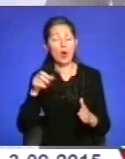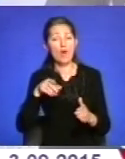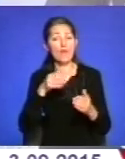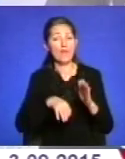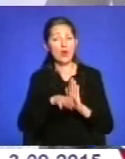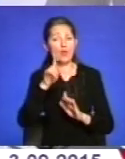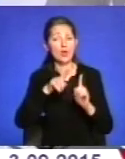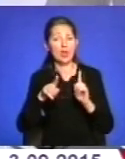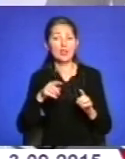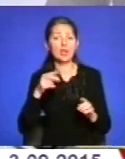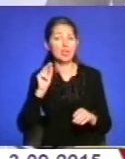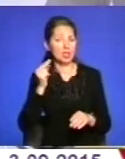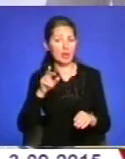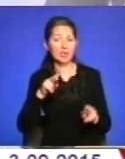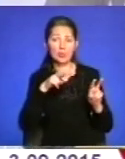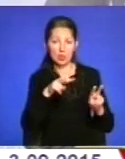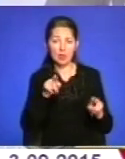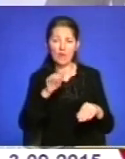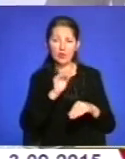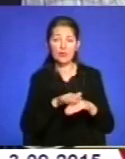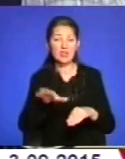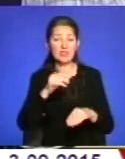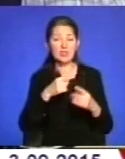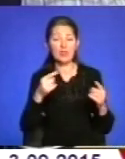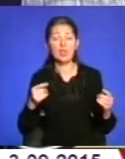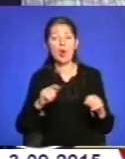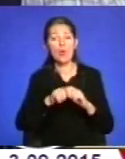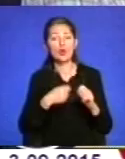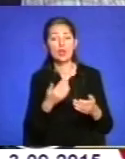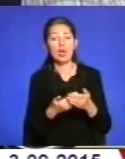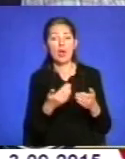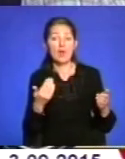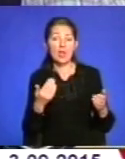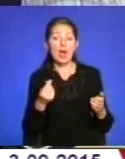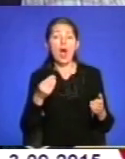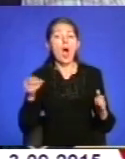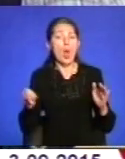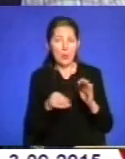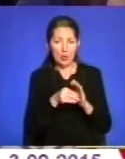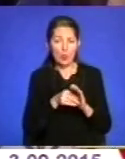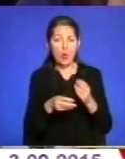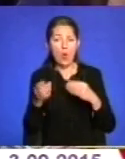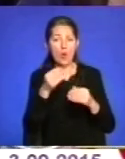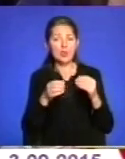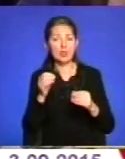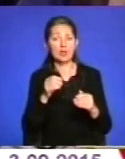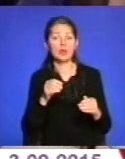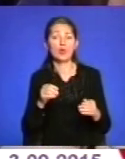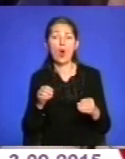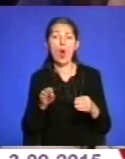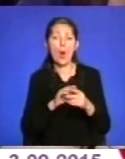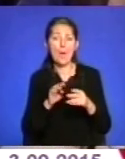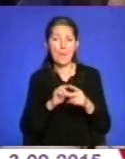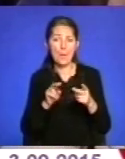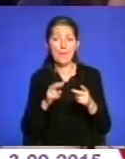спостерігачі. Там вони зафіксували усі види порушень – від фальшивої соціології, підкупу до подвійних прізвищ. Звісно, проєктувати